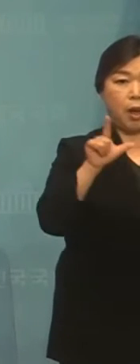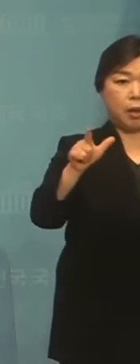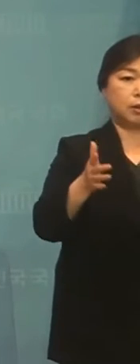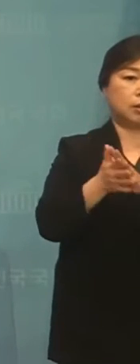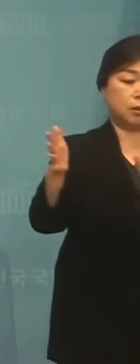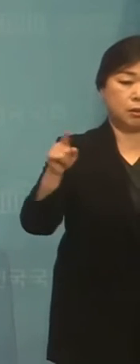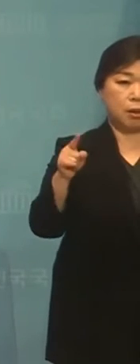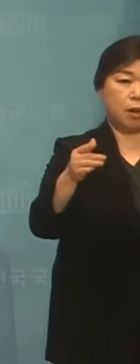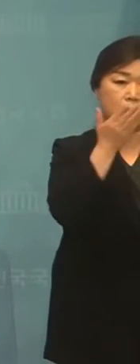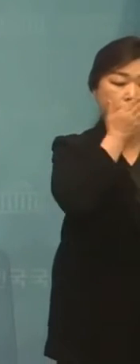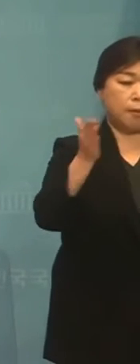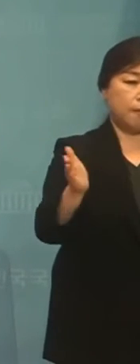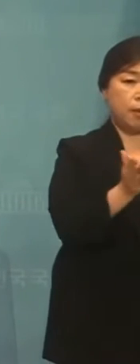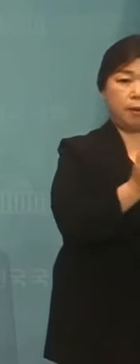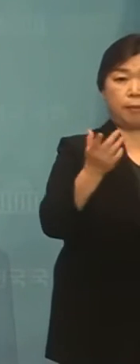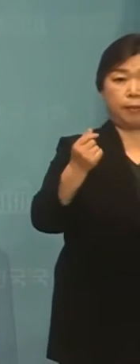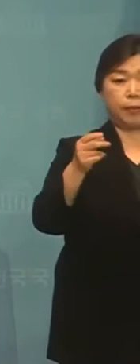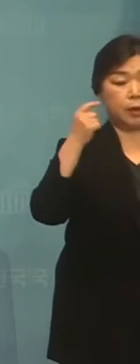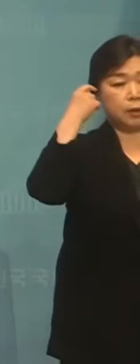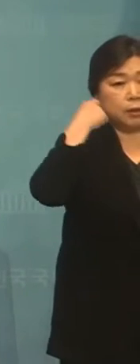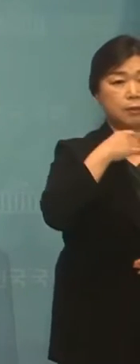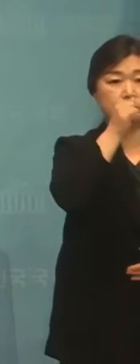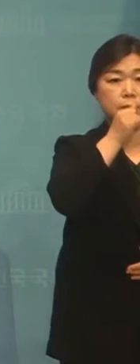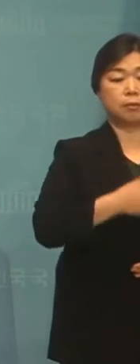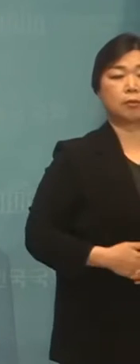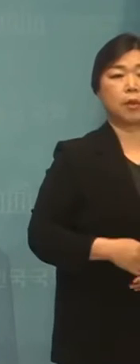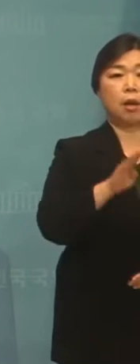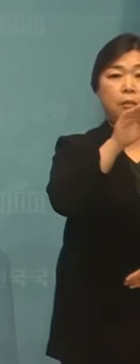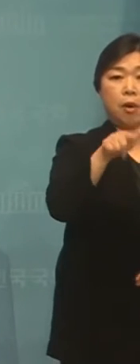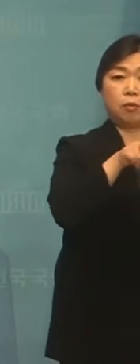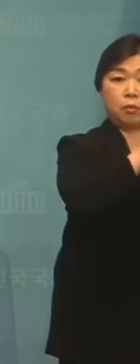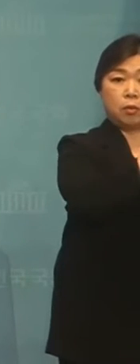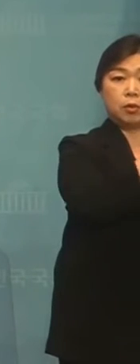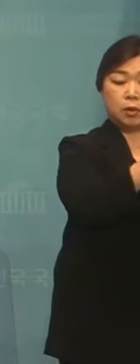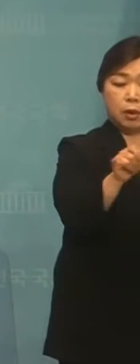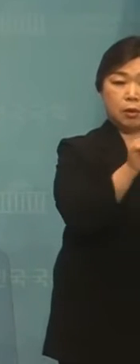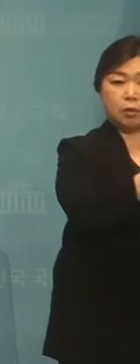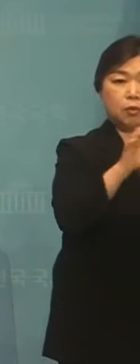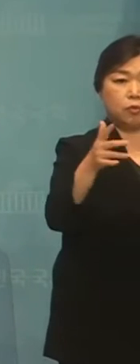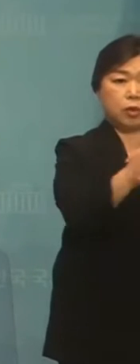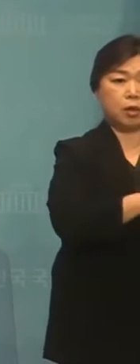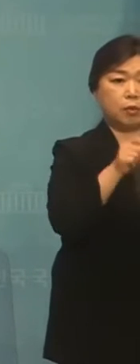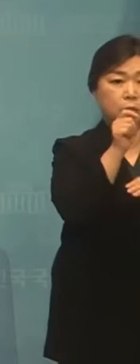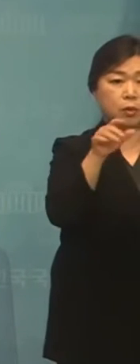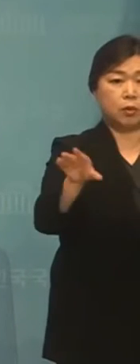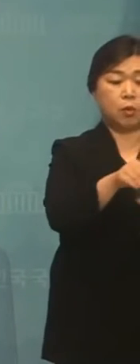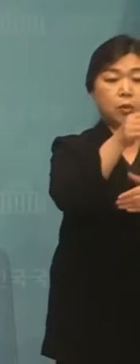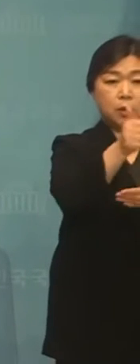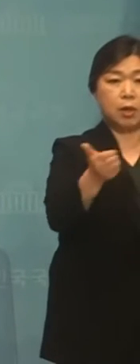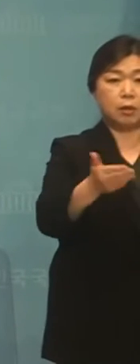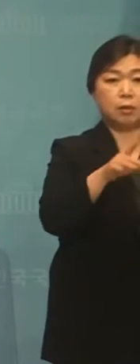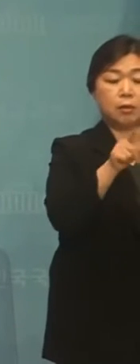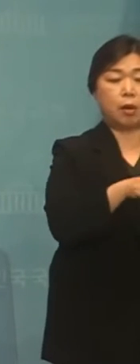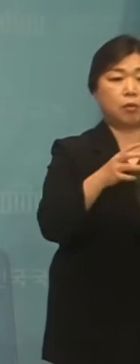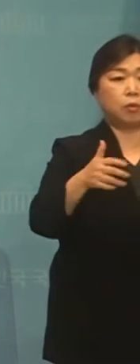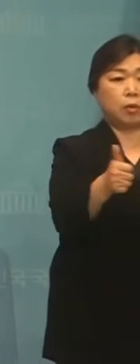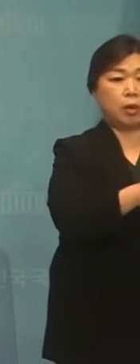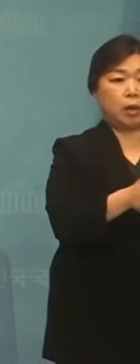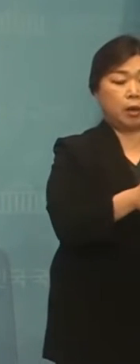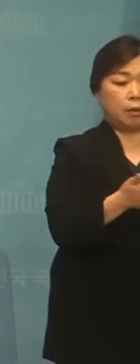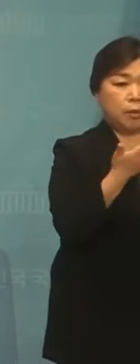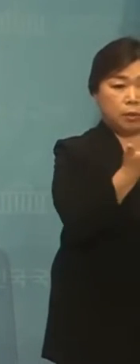경제 공동체가 아닐 수 없습니다. 박형준 후보는 국회 사무총장 재직 시절 국회에